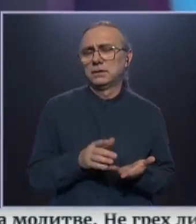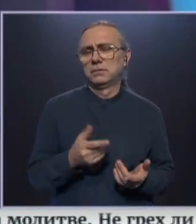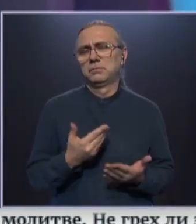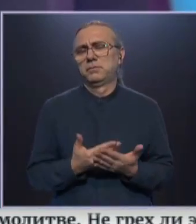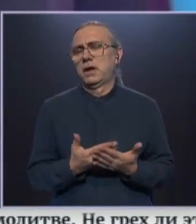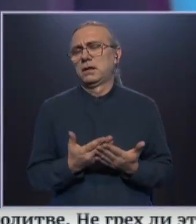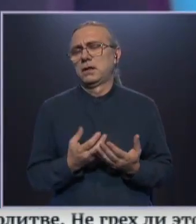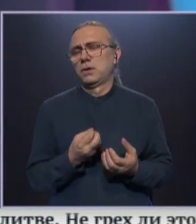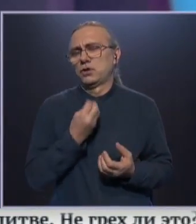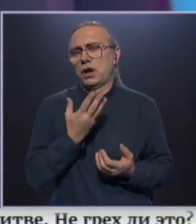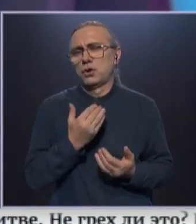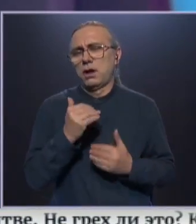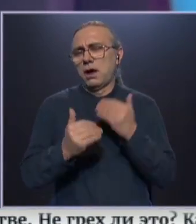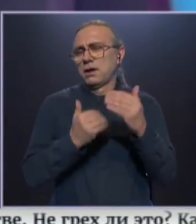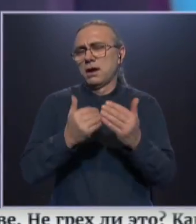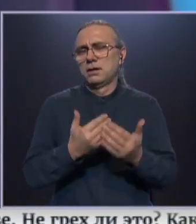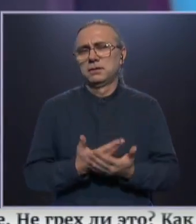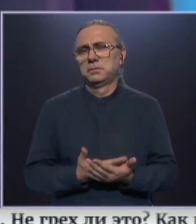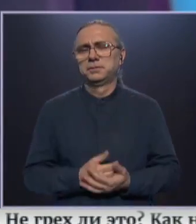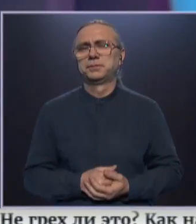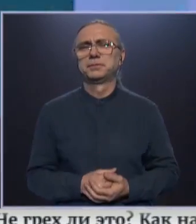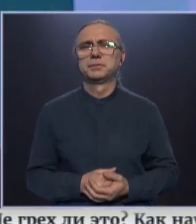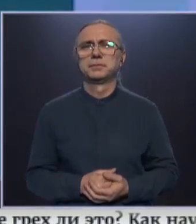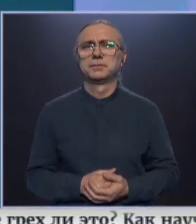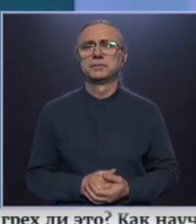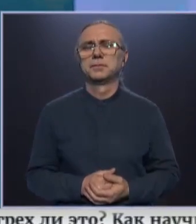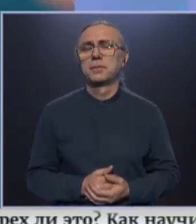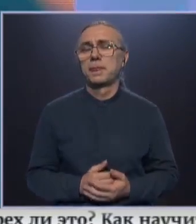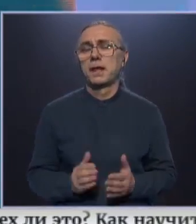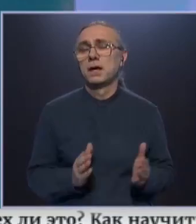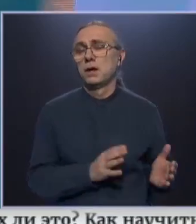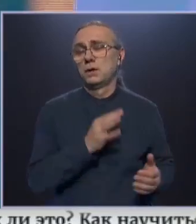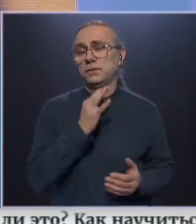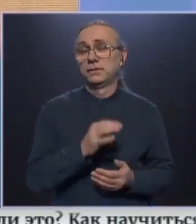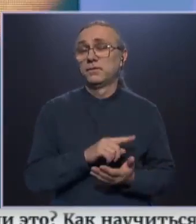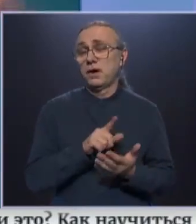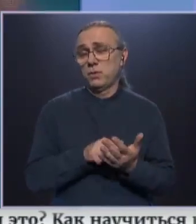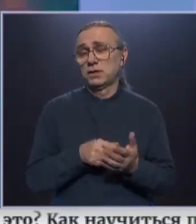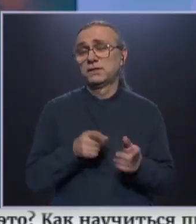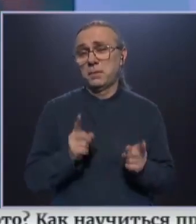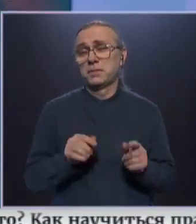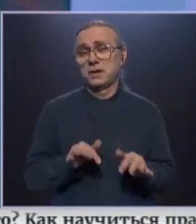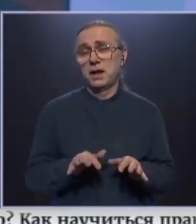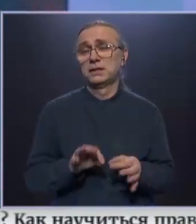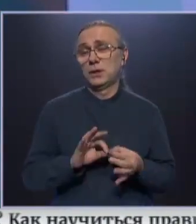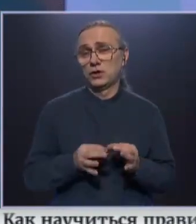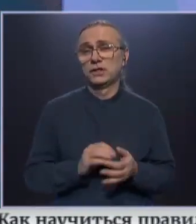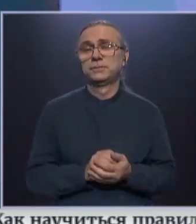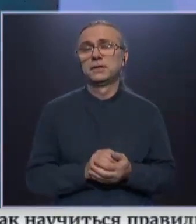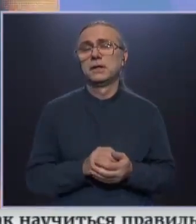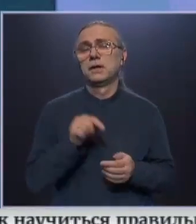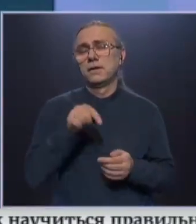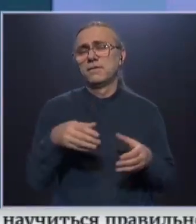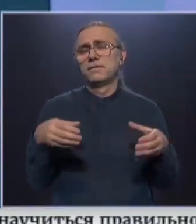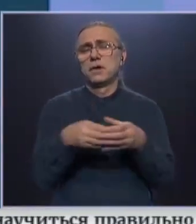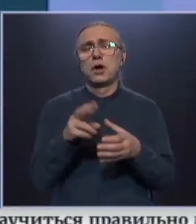Вот как, что посоветовать? Вы знаете, вопрос на самом деле очень сложный, потому что в самом корпоративе, вот в